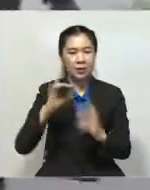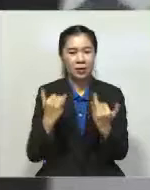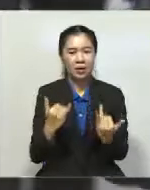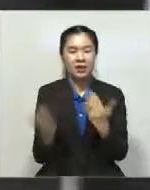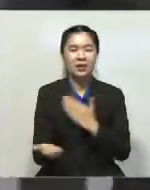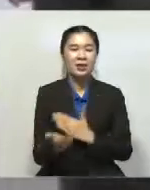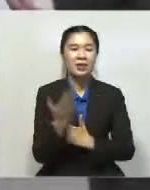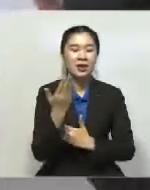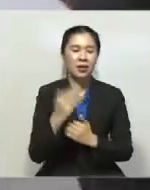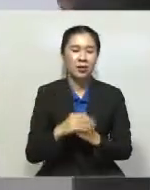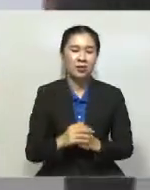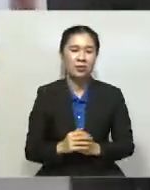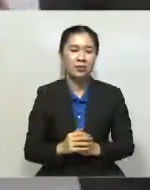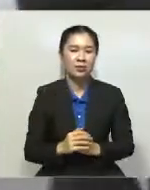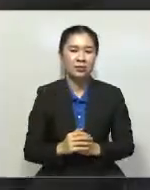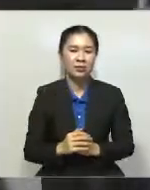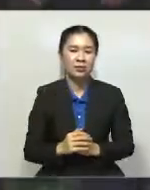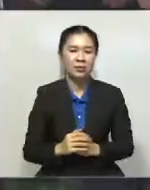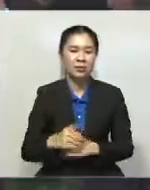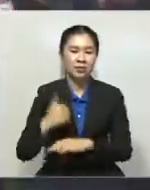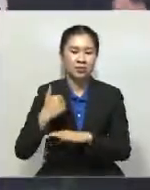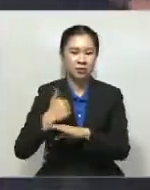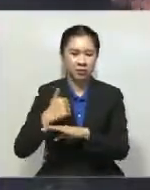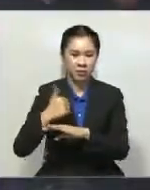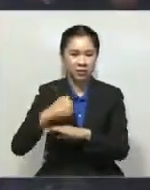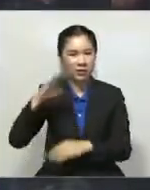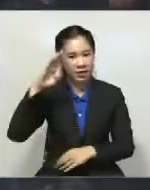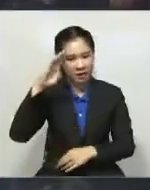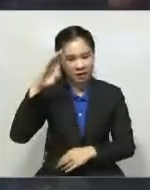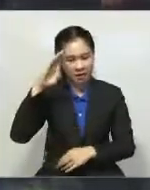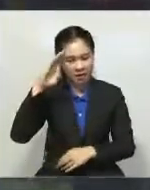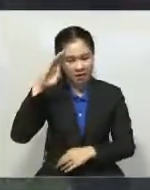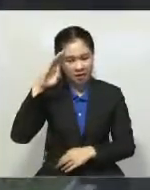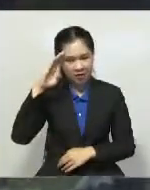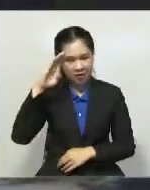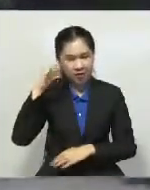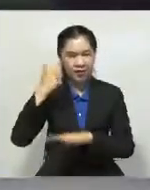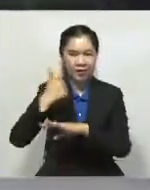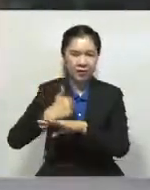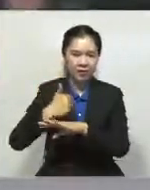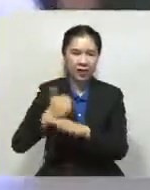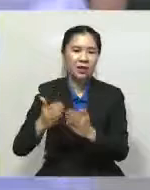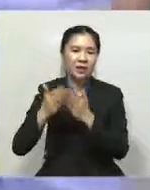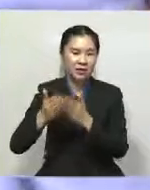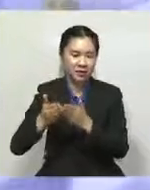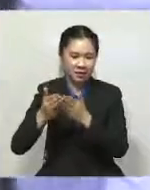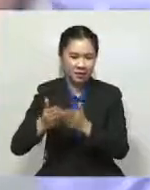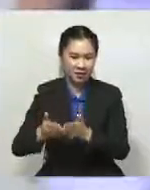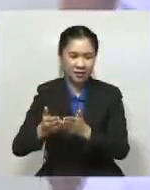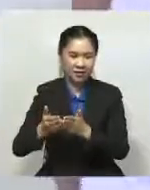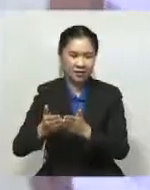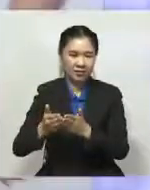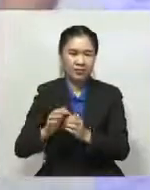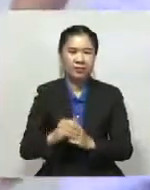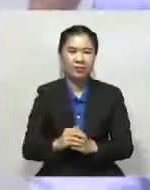นี้ค่ะพลเอกเฉลิมชัยสิทธิศาสตร์ผู้บัญชาการทหารบกพลเรือเอกนฤทธิ์ประทุมสุวรรณผู้บัญชาการทหารเรือพลอากาศเอกจ